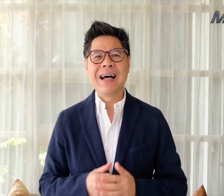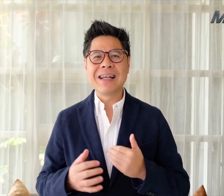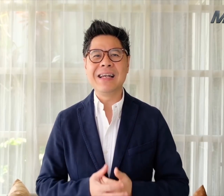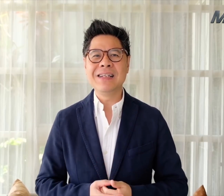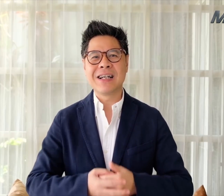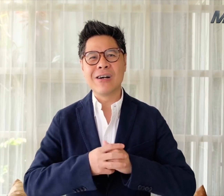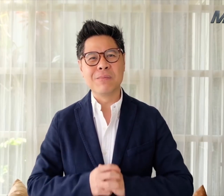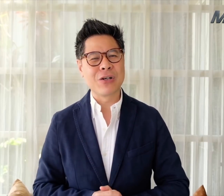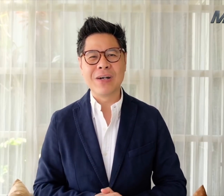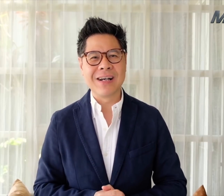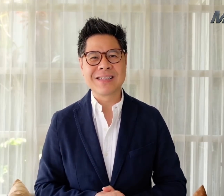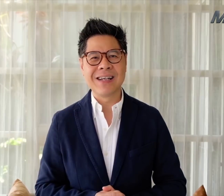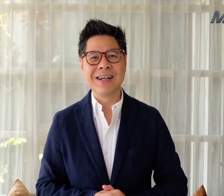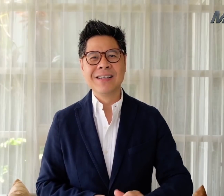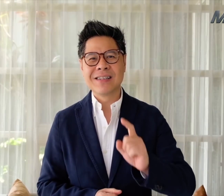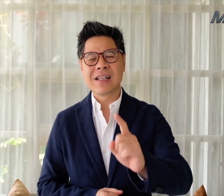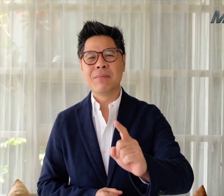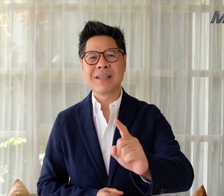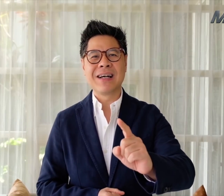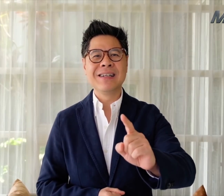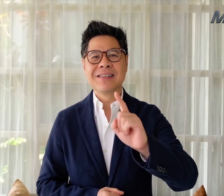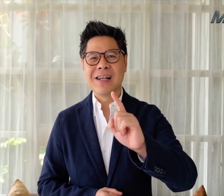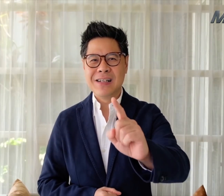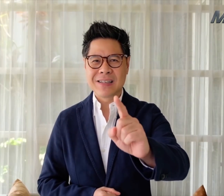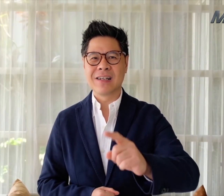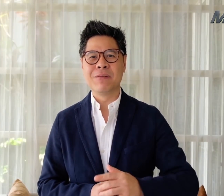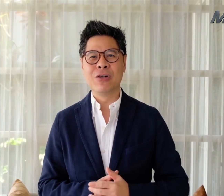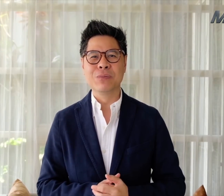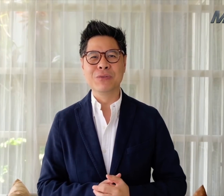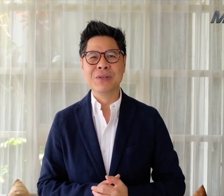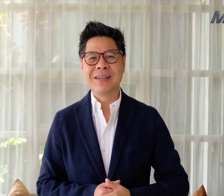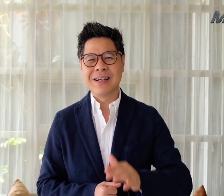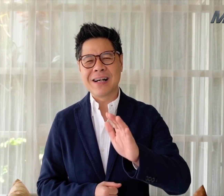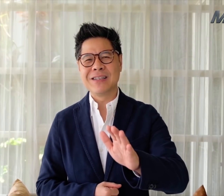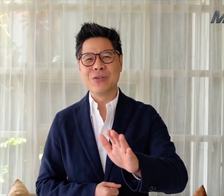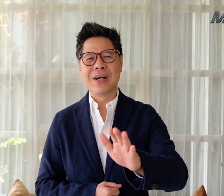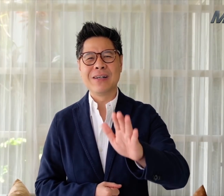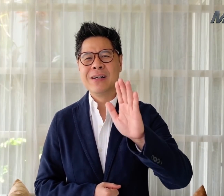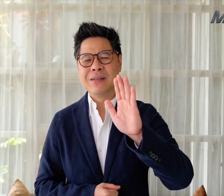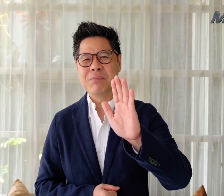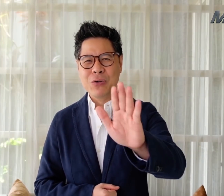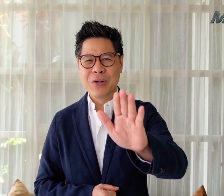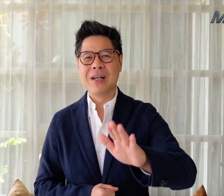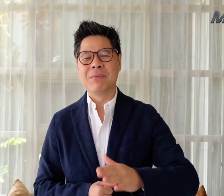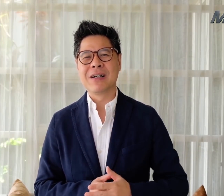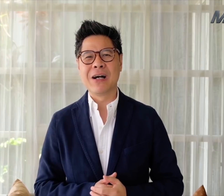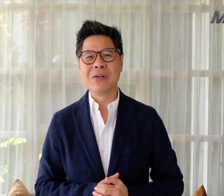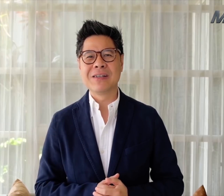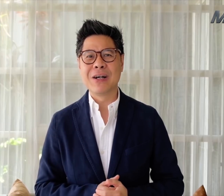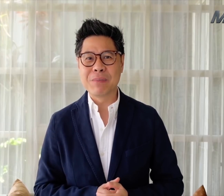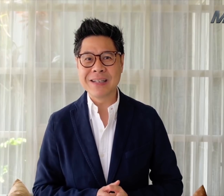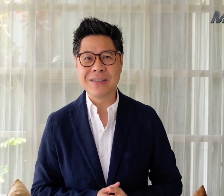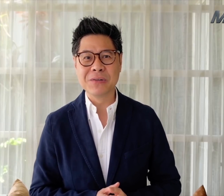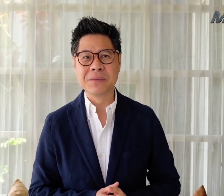doamu. Hari ini jika engkau berdoa dengan saya, keselamatan telah datang dalam hidupmu, dan kasih Tuhan dipenuhi dalam